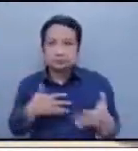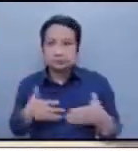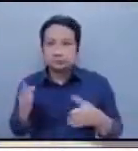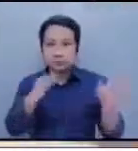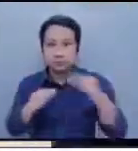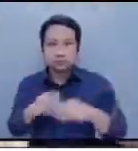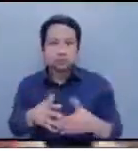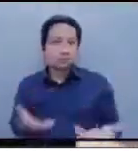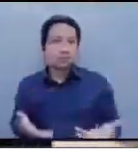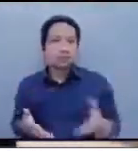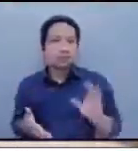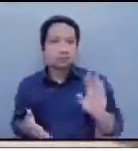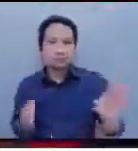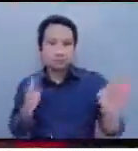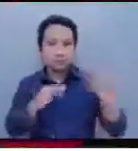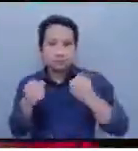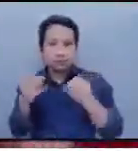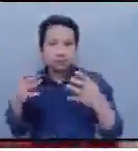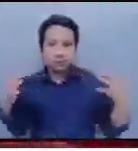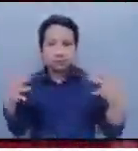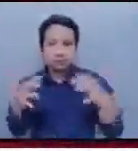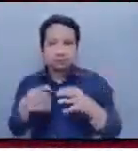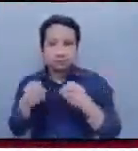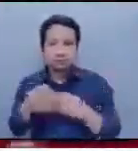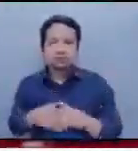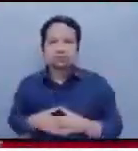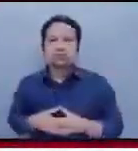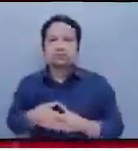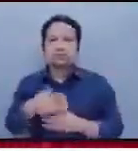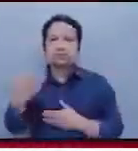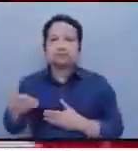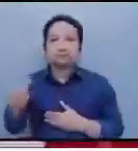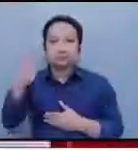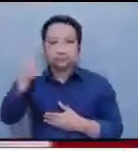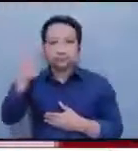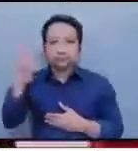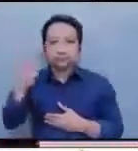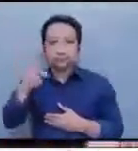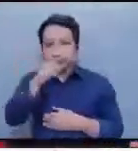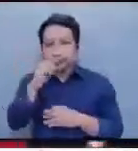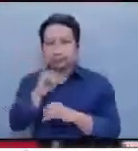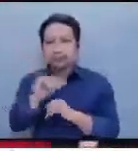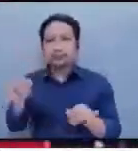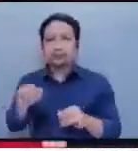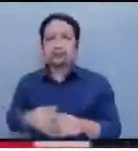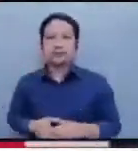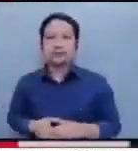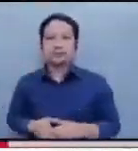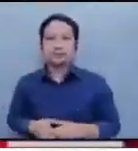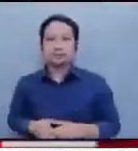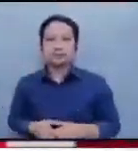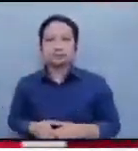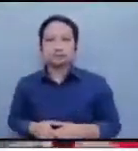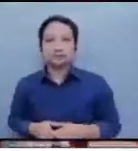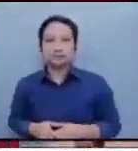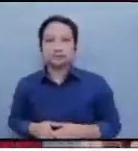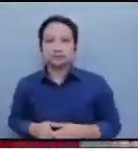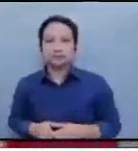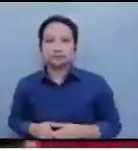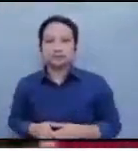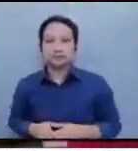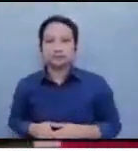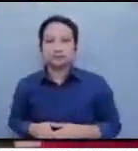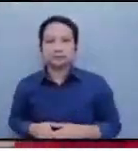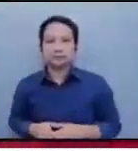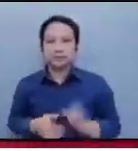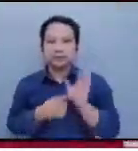rin problema kung mas marami naman kami. Sa mga supporters naman ni BBM, ganito rin naman ang kanilang tugon. At gusto raw nilang ipakita na hindi